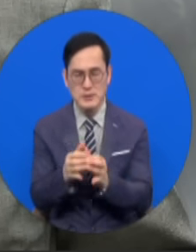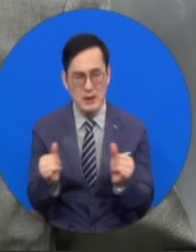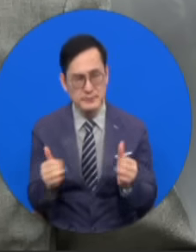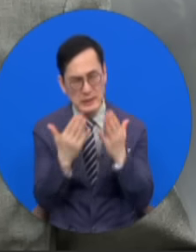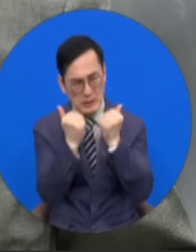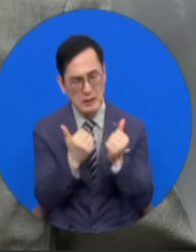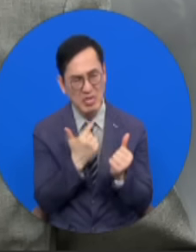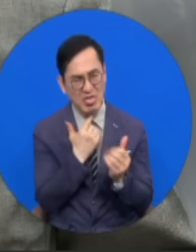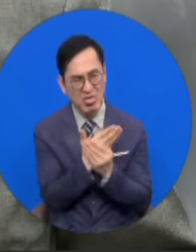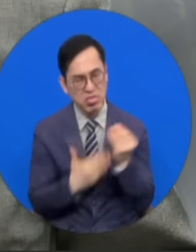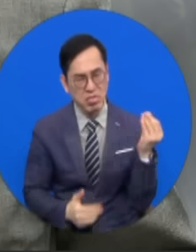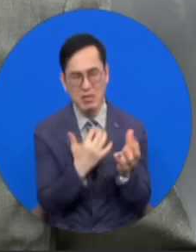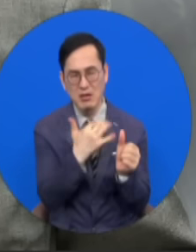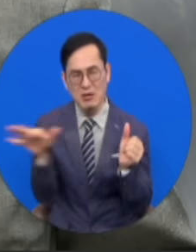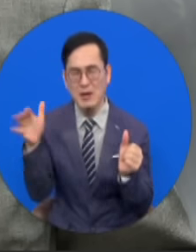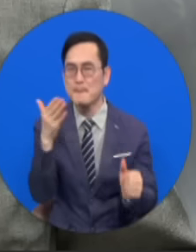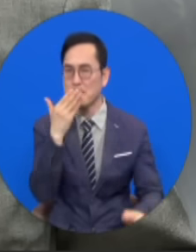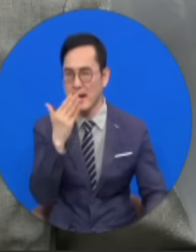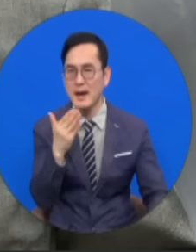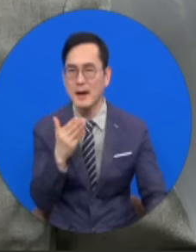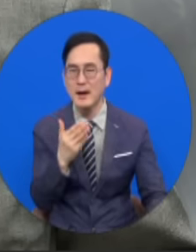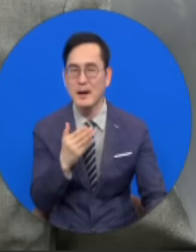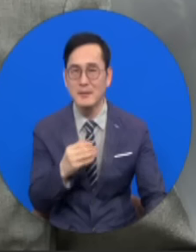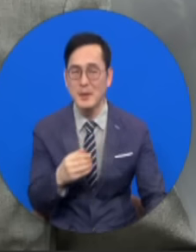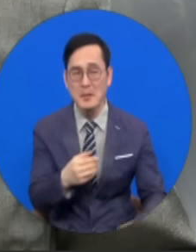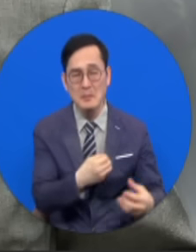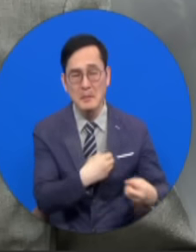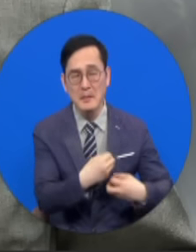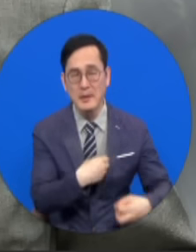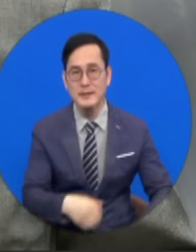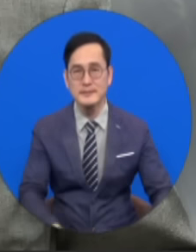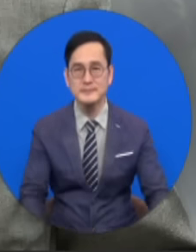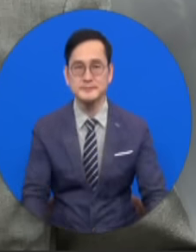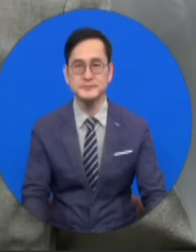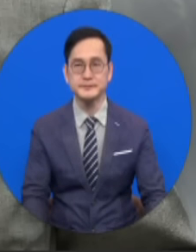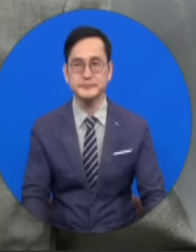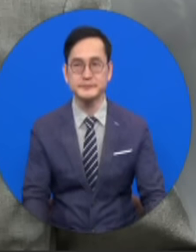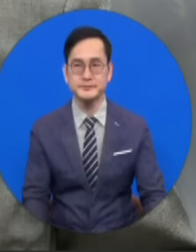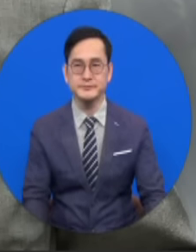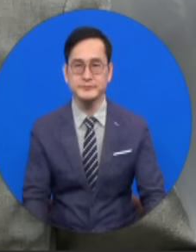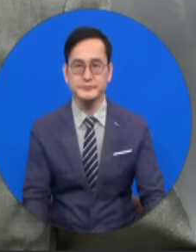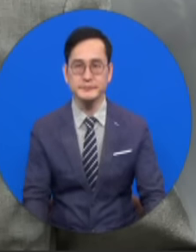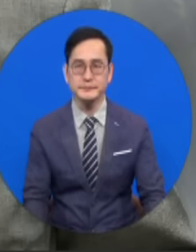이탈할 가능성이 있다 뉴시스 보도에는 이런 내용이 보도되고 있습니다